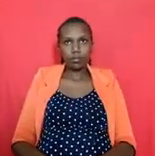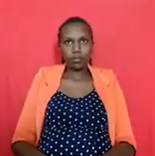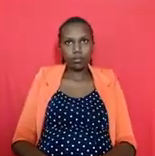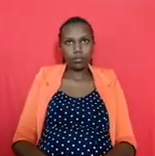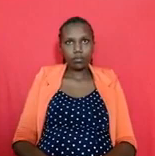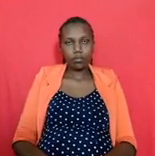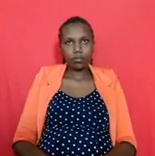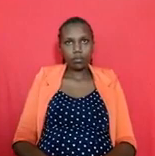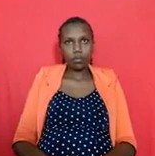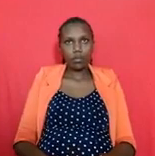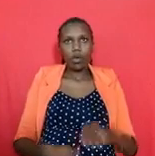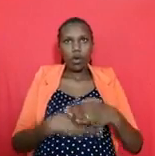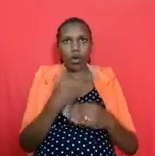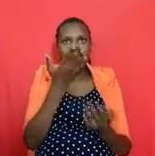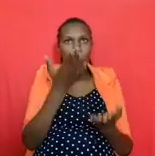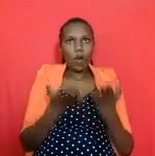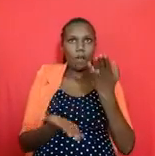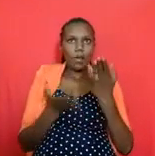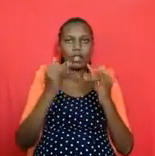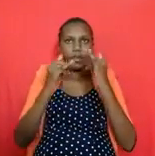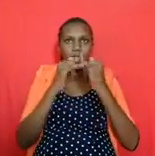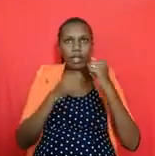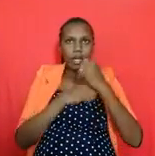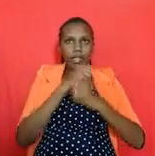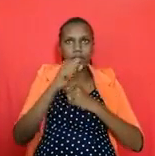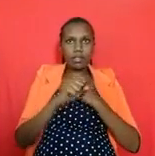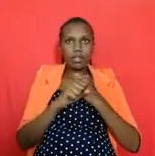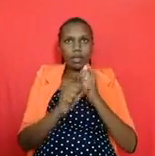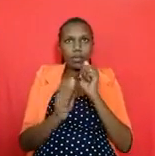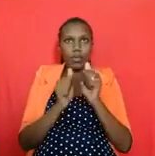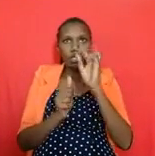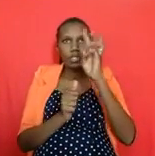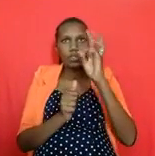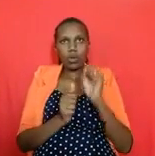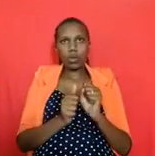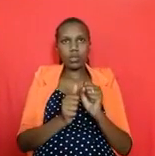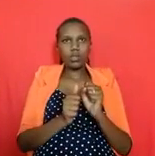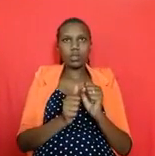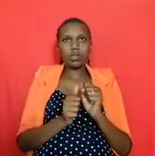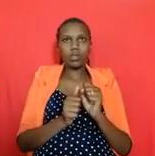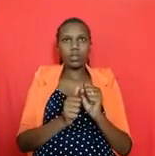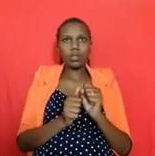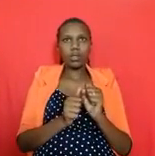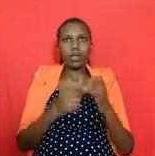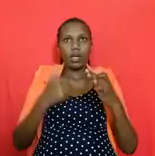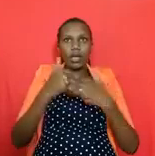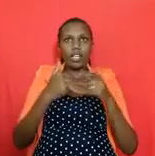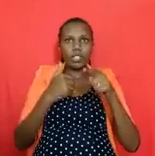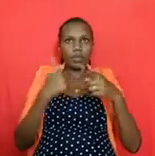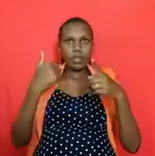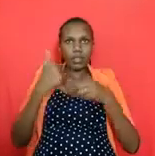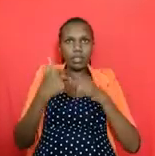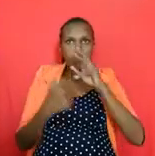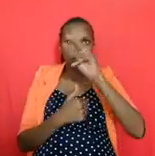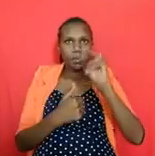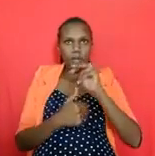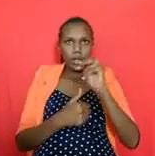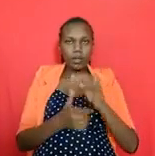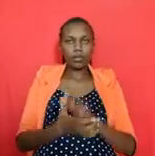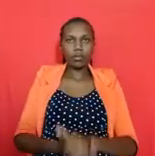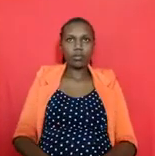981 iringithanitio na mwaka ucio ungi uria wahitukire wa 2019 milioni 8 na ngiri